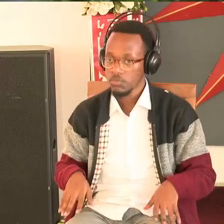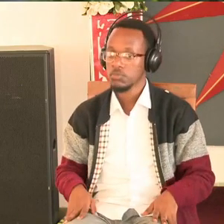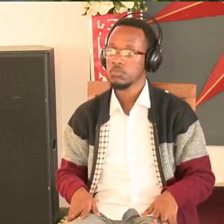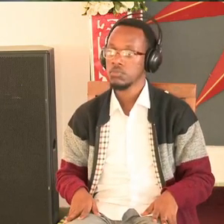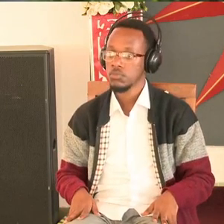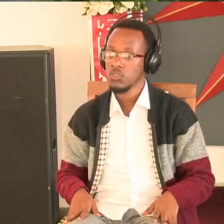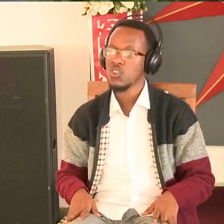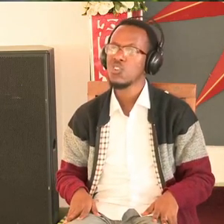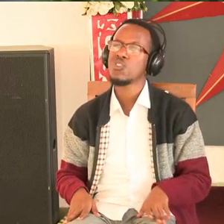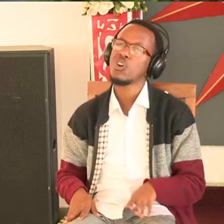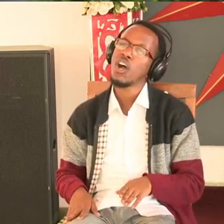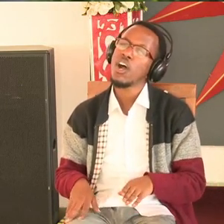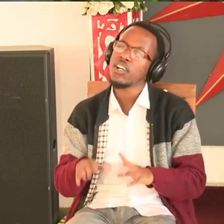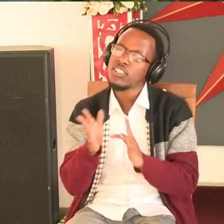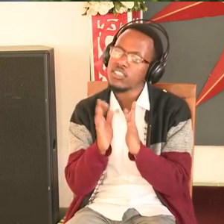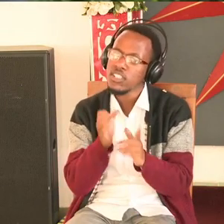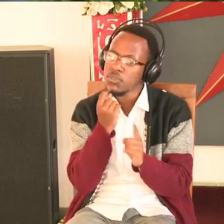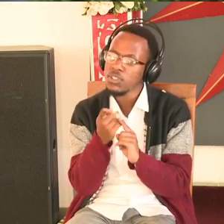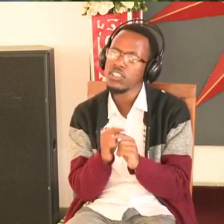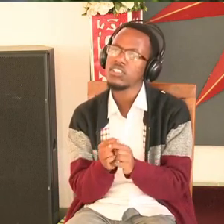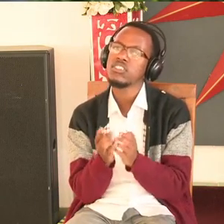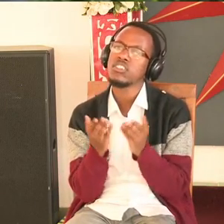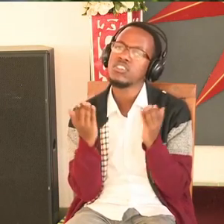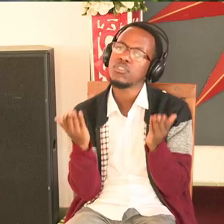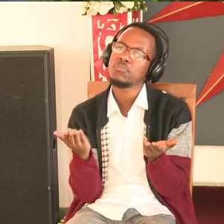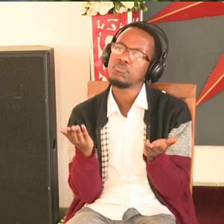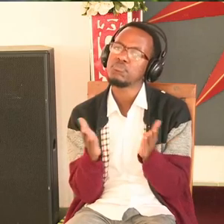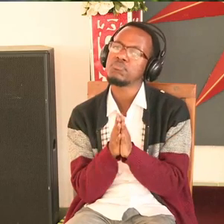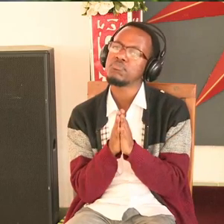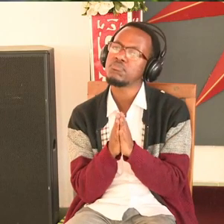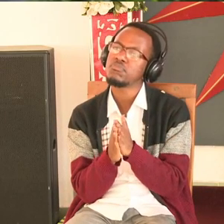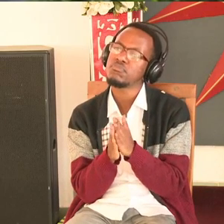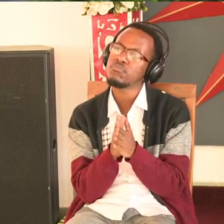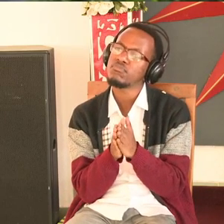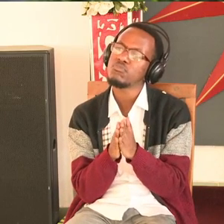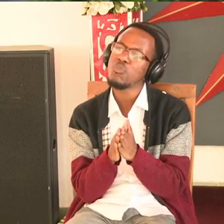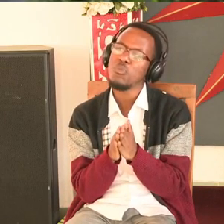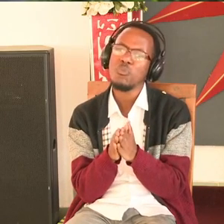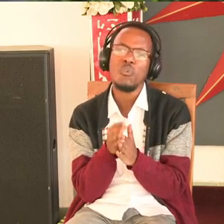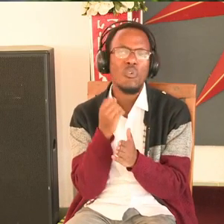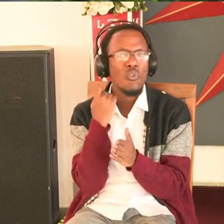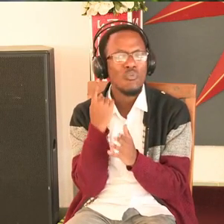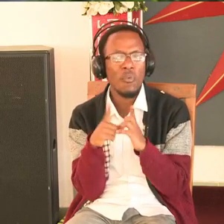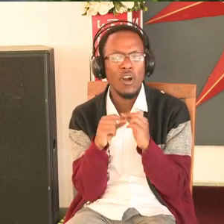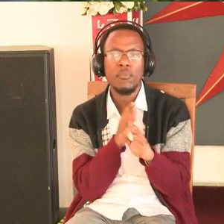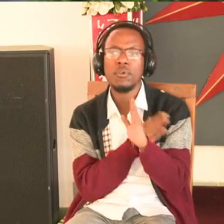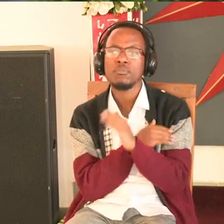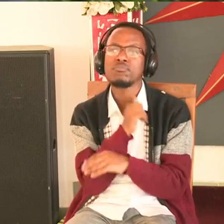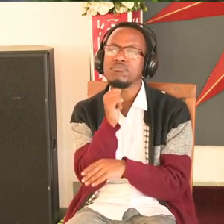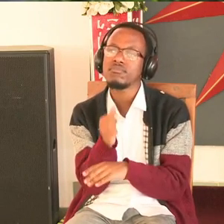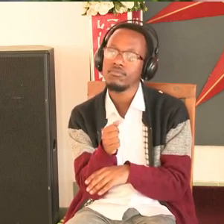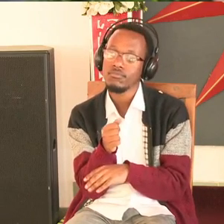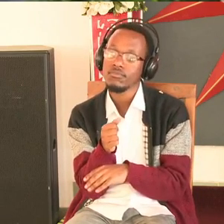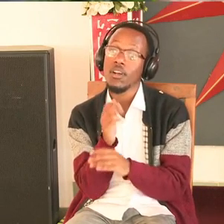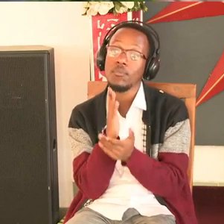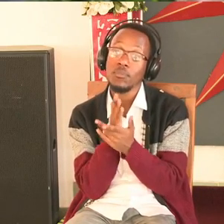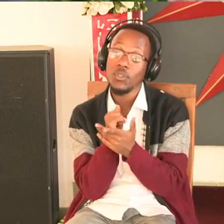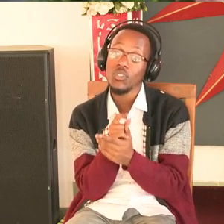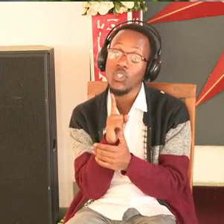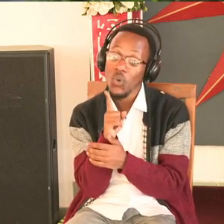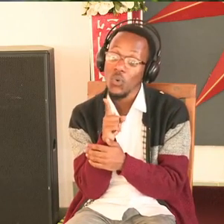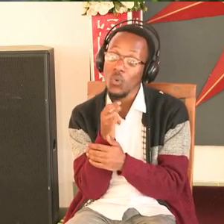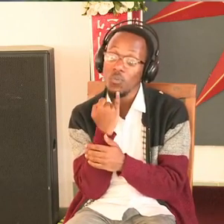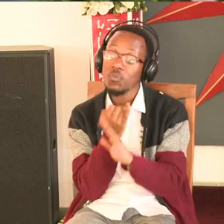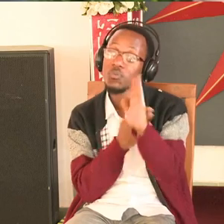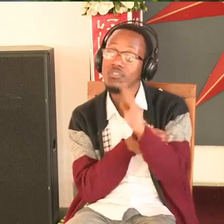n'abafarisayo arababwira hano ngo mwebwe ntabwo mwumva amagambo y'Imana kubera yuko mutaraba